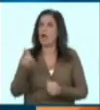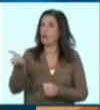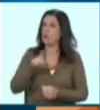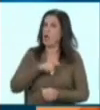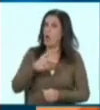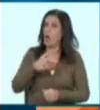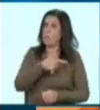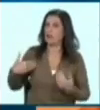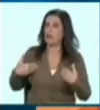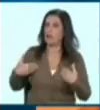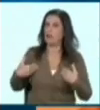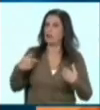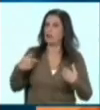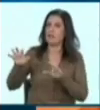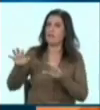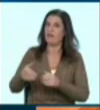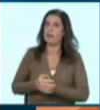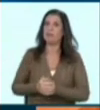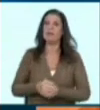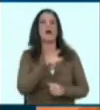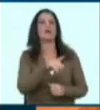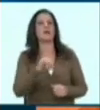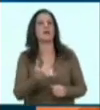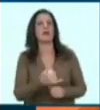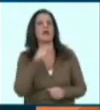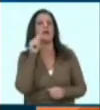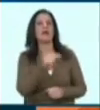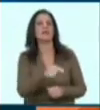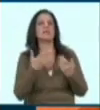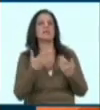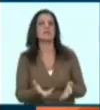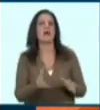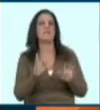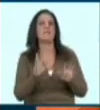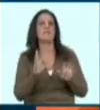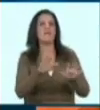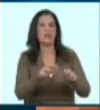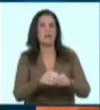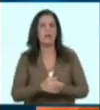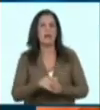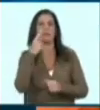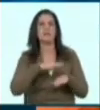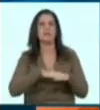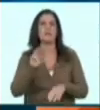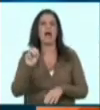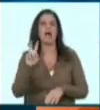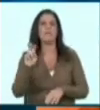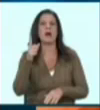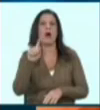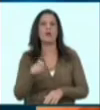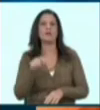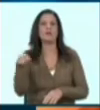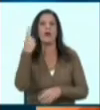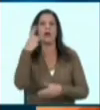אתה מפיץ תבהלה. כבר שעתיים. אתה מפיץ תבהלה. אבל חוץ מלהגיד שאני מפיץ תבהלה. אתם לוקחים את אבי מעוז, שהוא אחד מתוך 64. אבל הבוס שלך רוצה